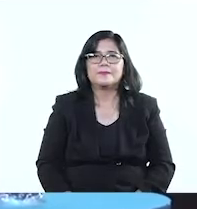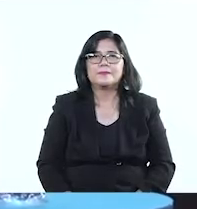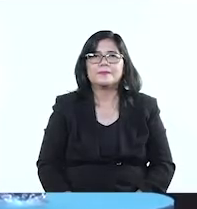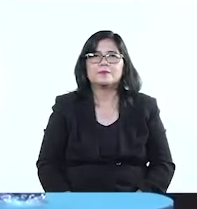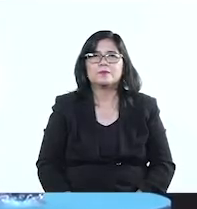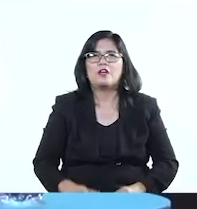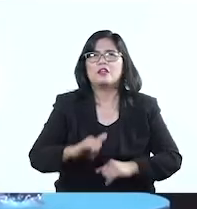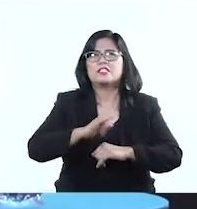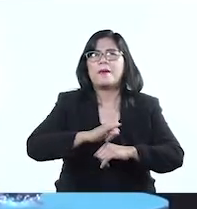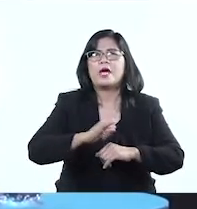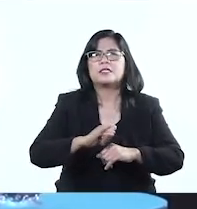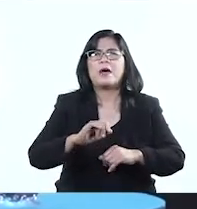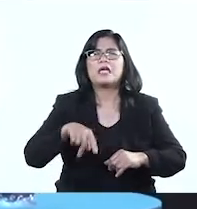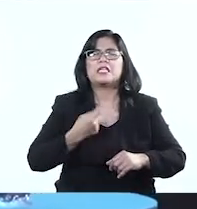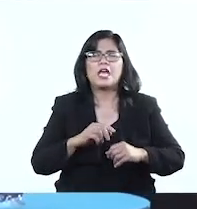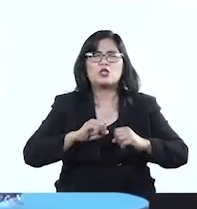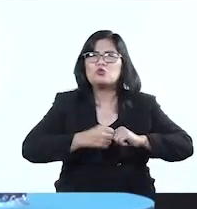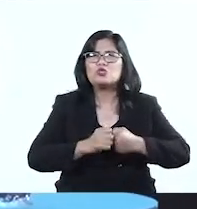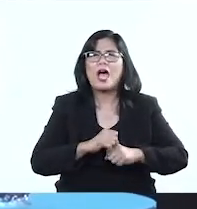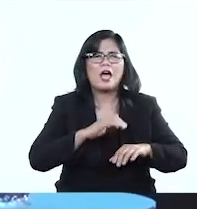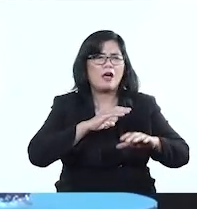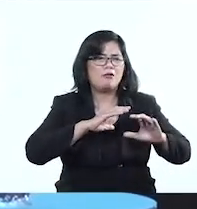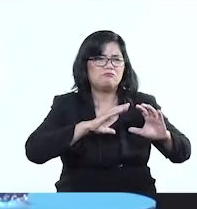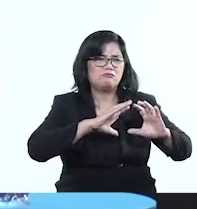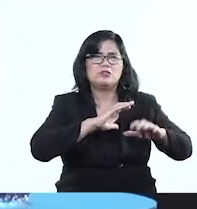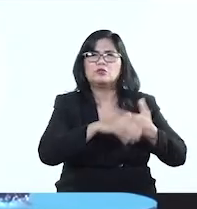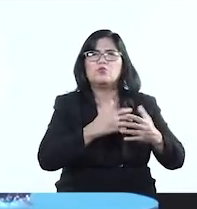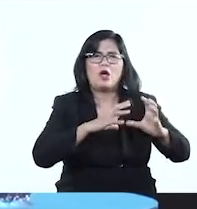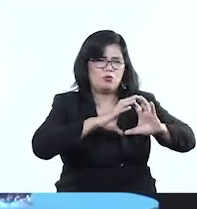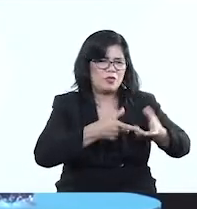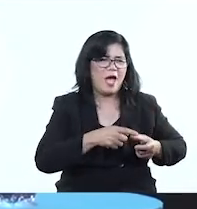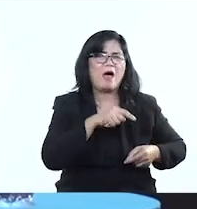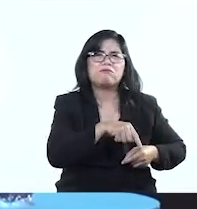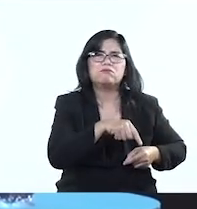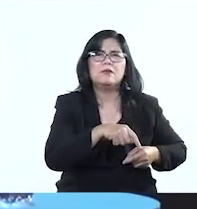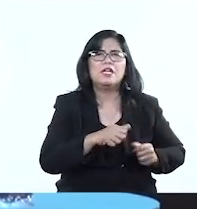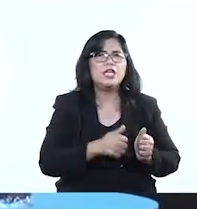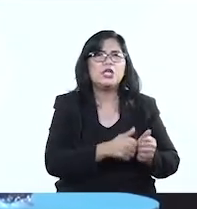Hai sama-sama kita susah seluruh dunia Hai Nabi mereka disiplin